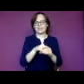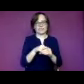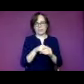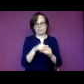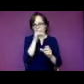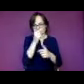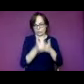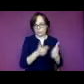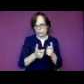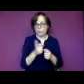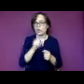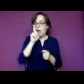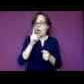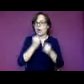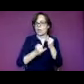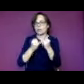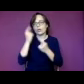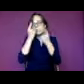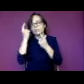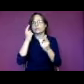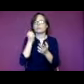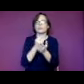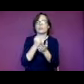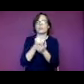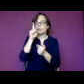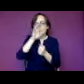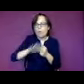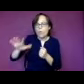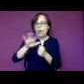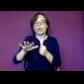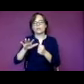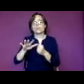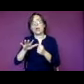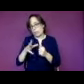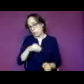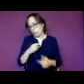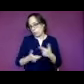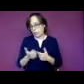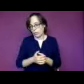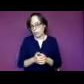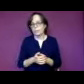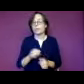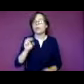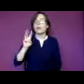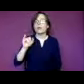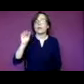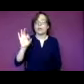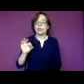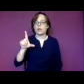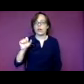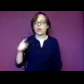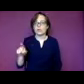warunkach strukturalnych czy społecznych. I my w Wieślandzie operujemy tymi